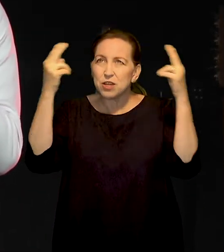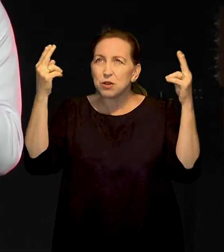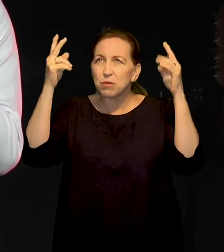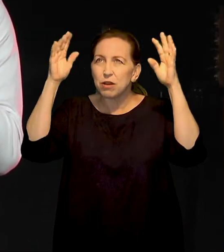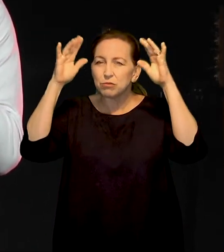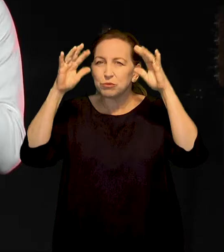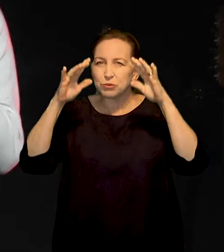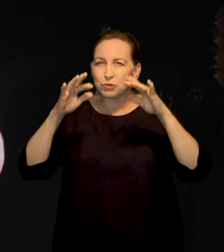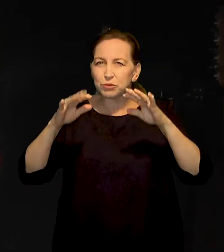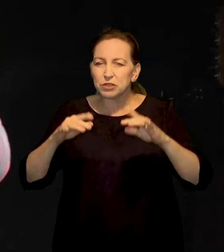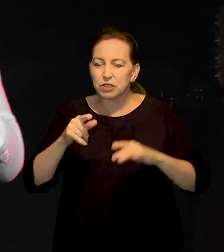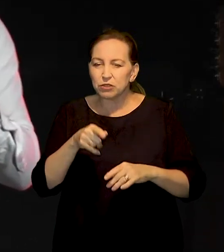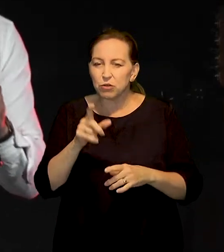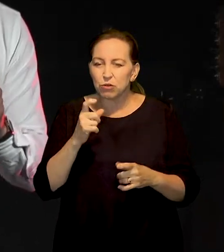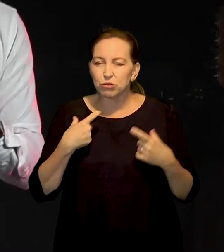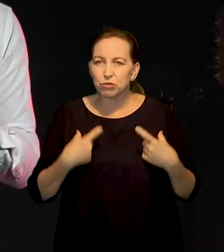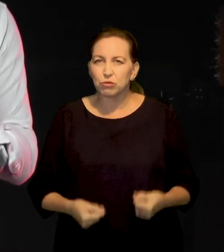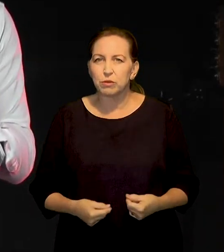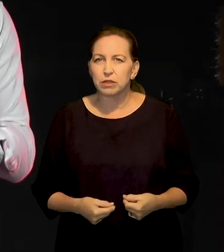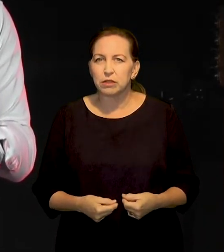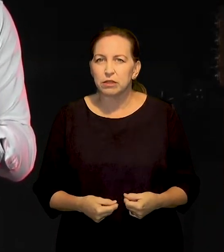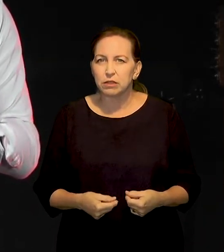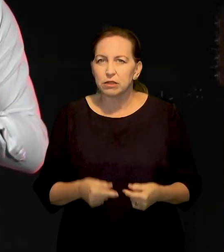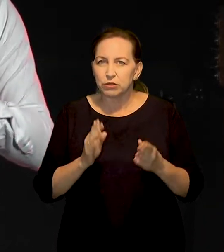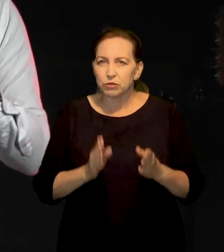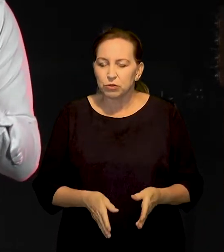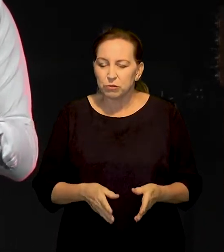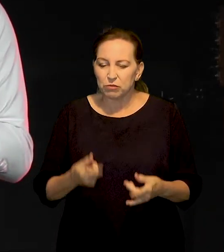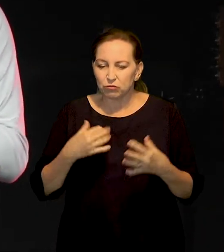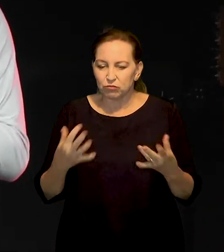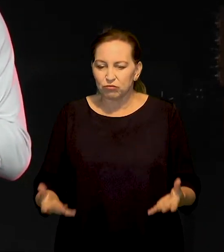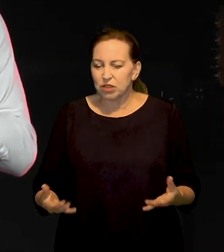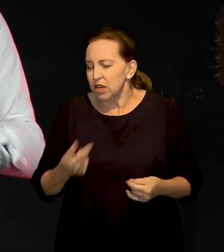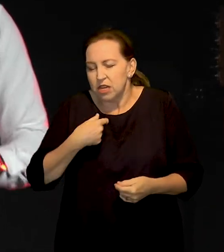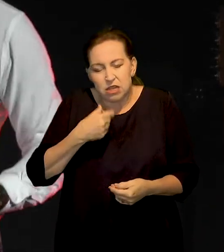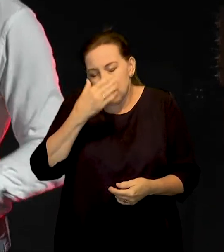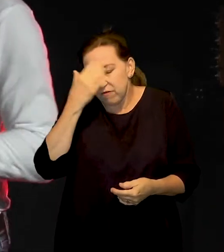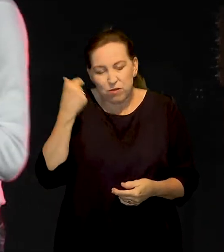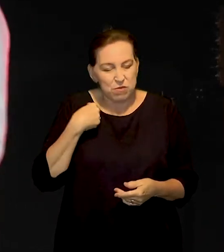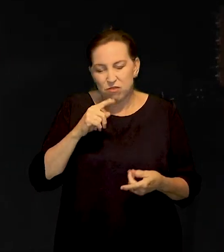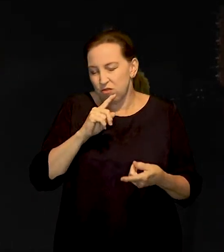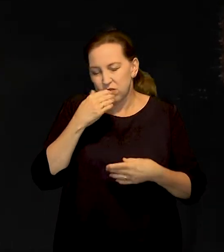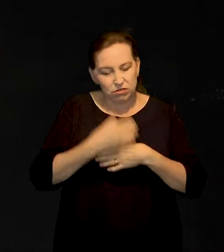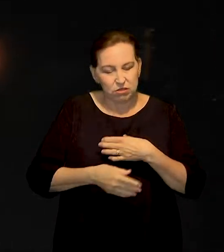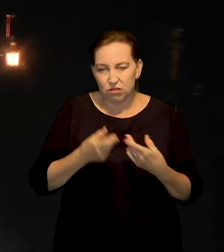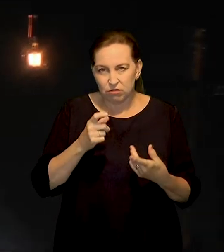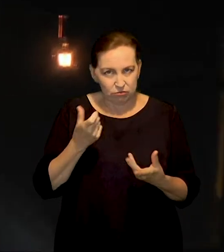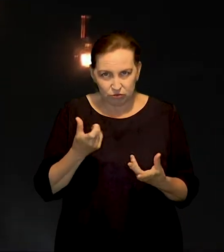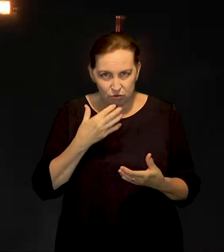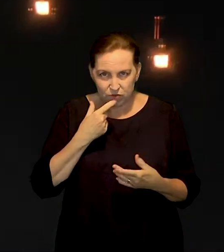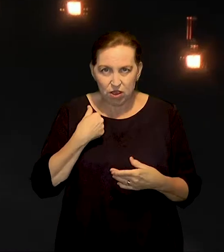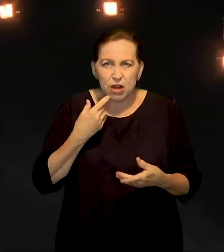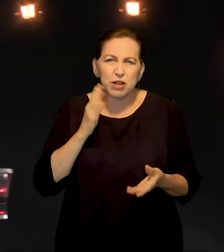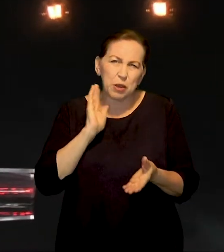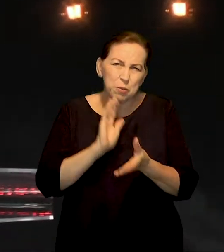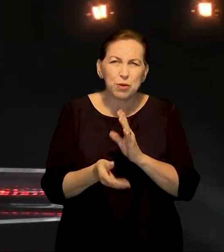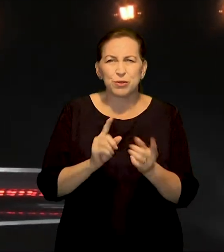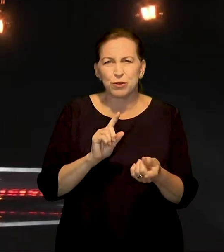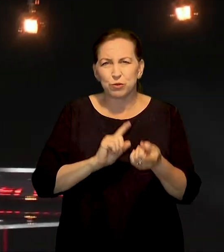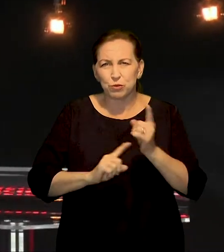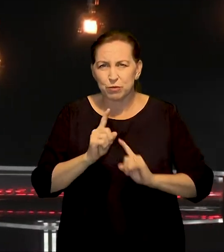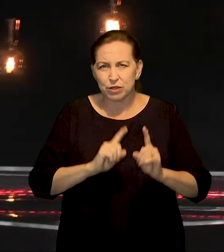spada na niego. I wydaje mi się prosta interpretacja. Nie będziemy tego rozkładać na czynniki pierwsze, ale wydaje mi się prosta interpretacja